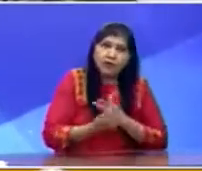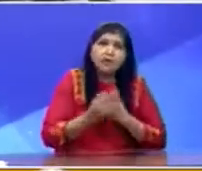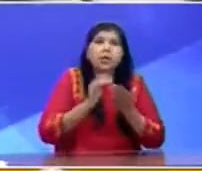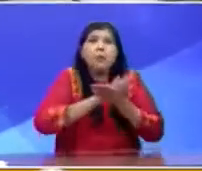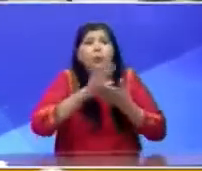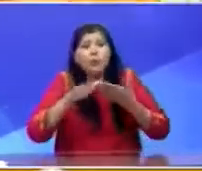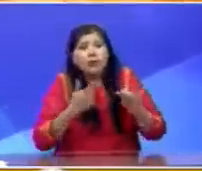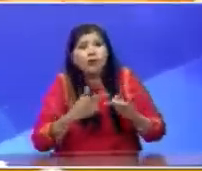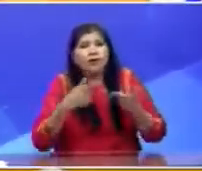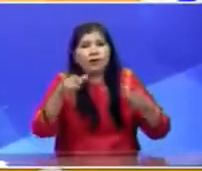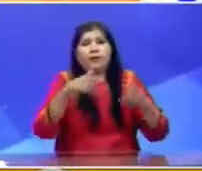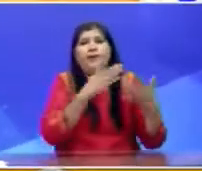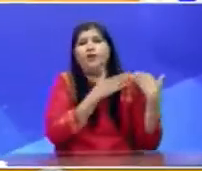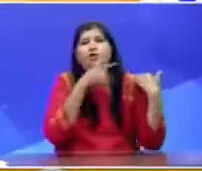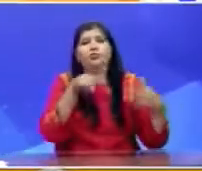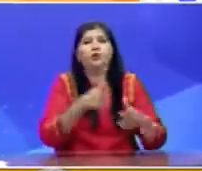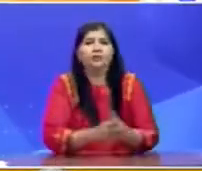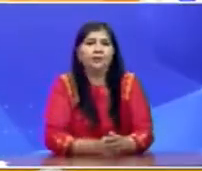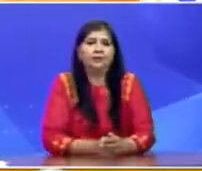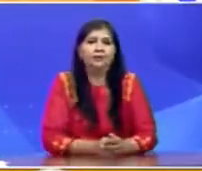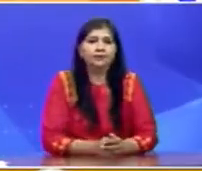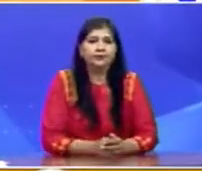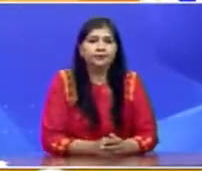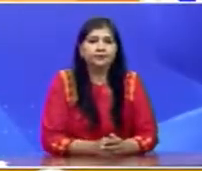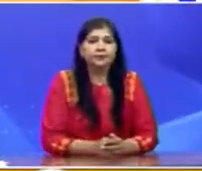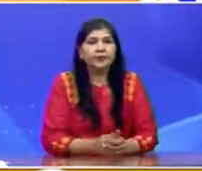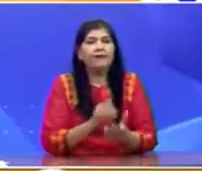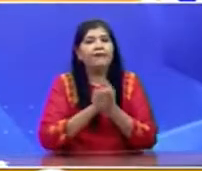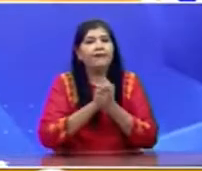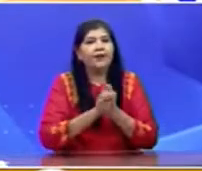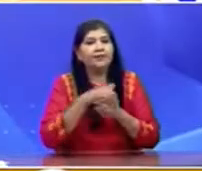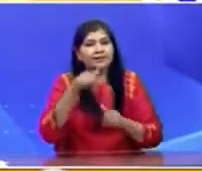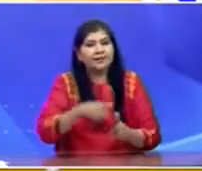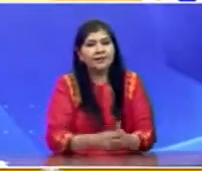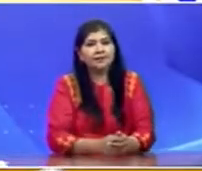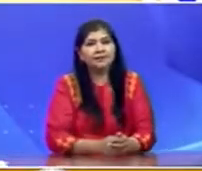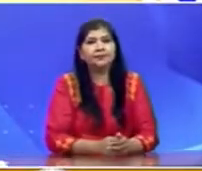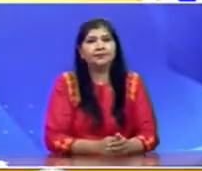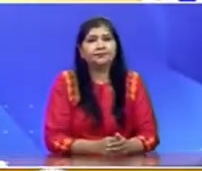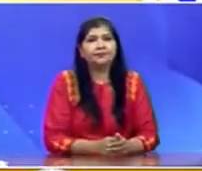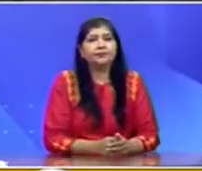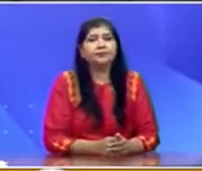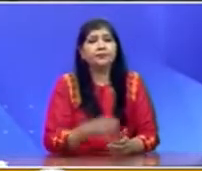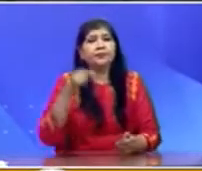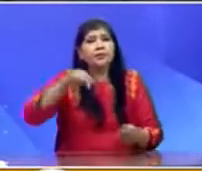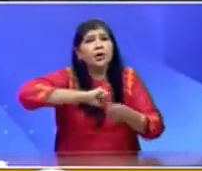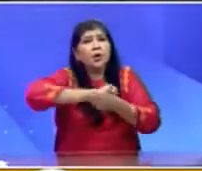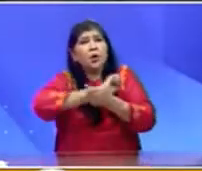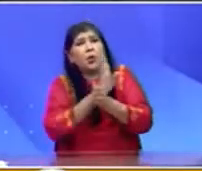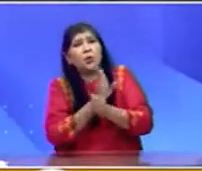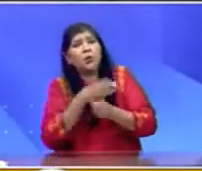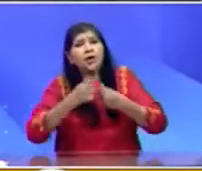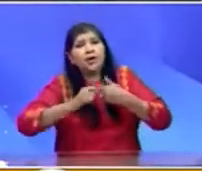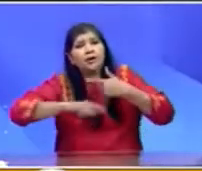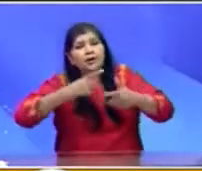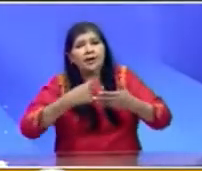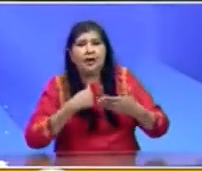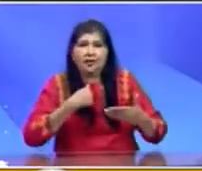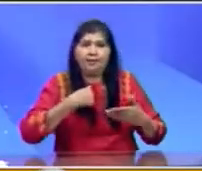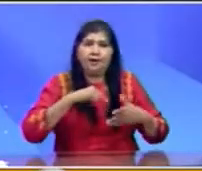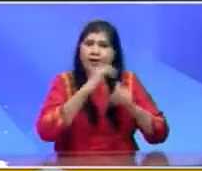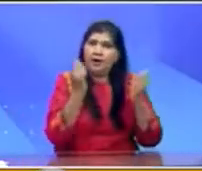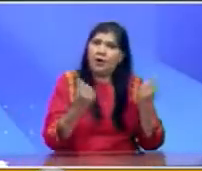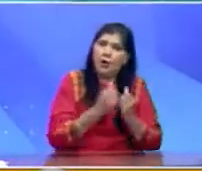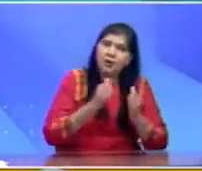तरह निभाना है। मेरे प्यारे देशवासियों, कोरोना के खिलाफ हम देशवासियों की लड़ाई अब